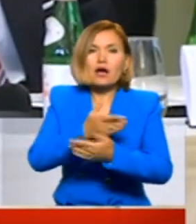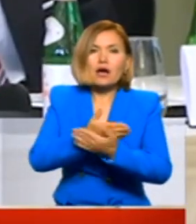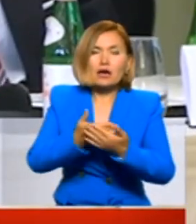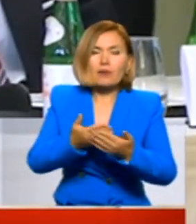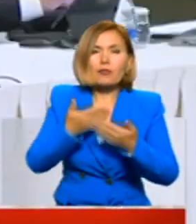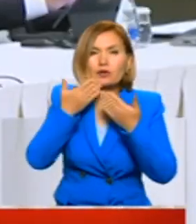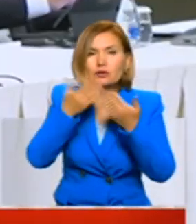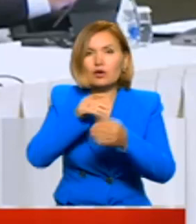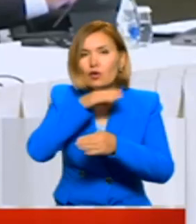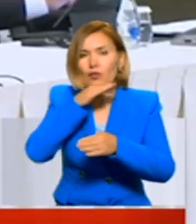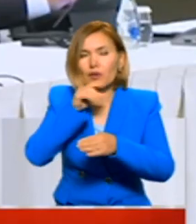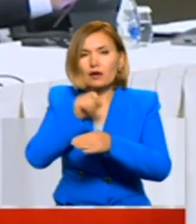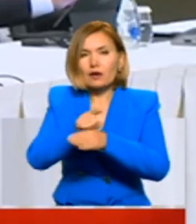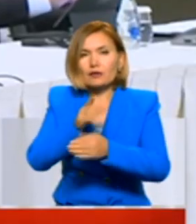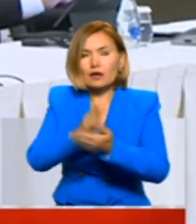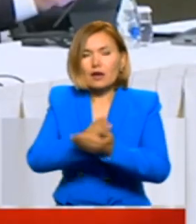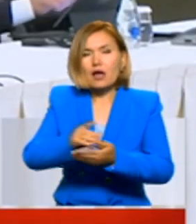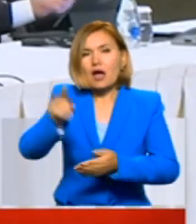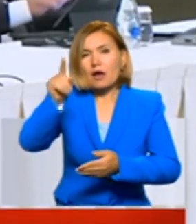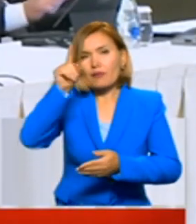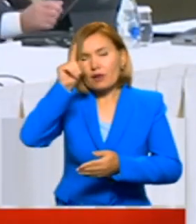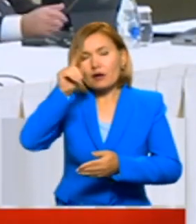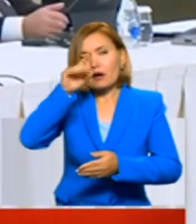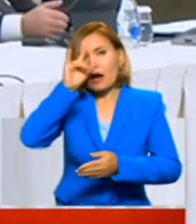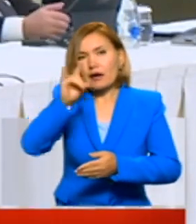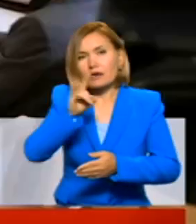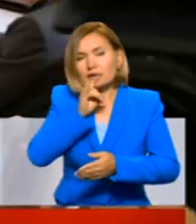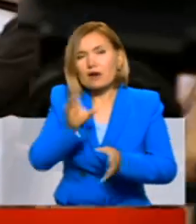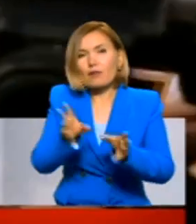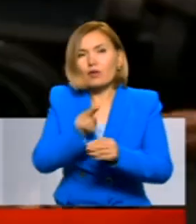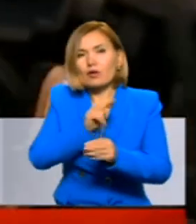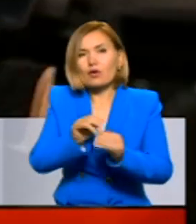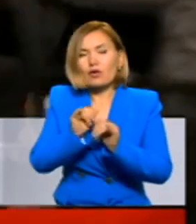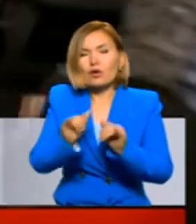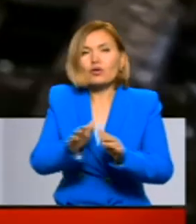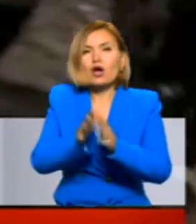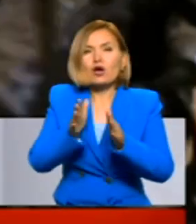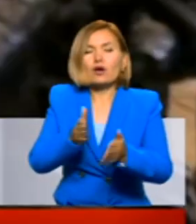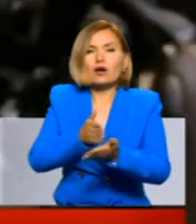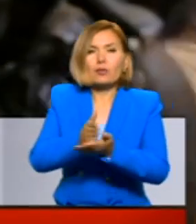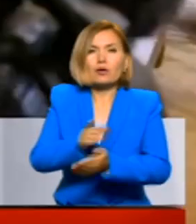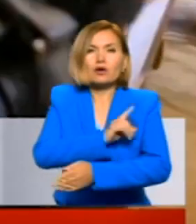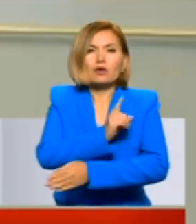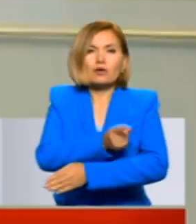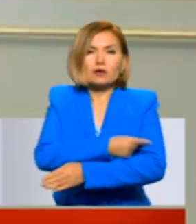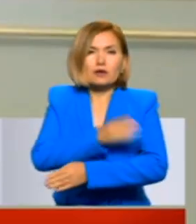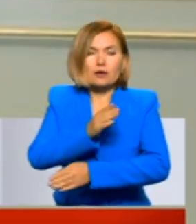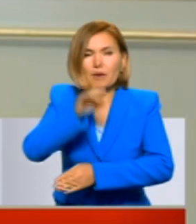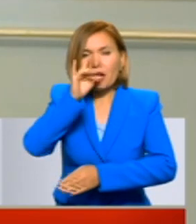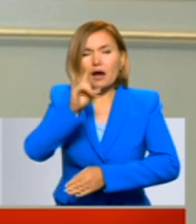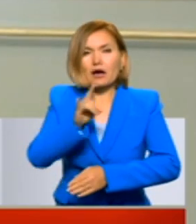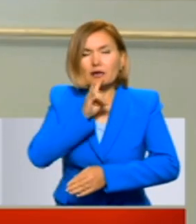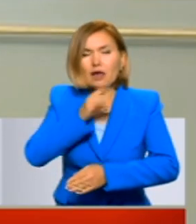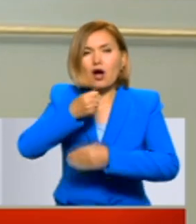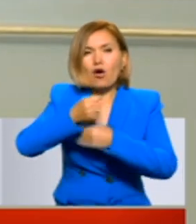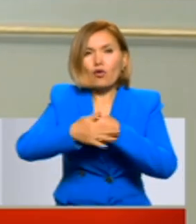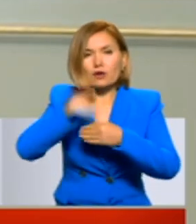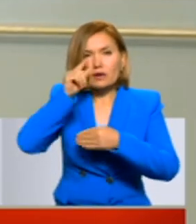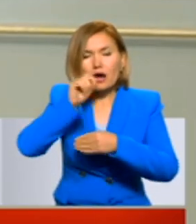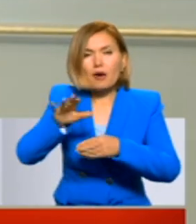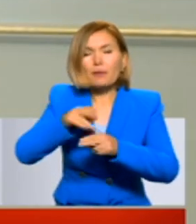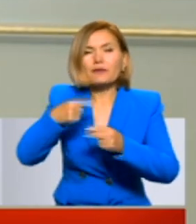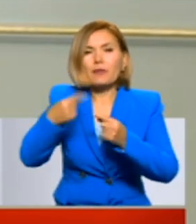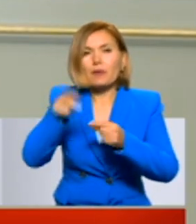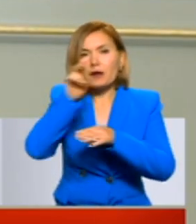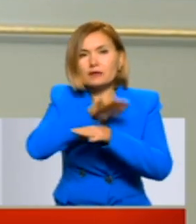ұсыныстан едәуір көп. Мемлекеттердің болашағы технологиялық дамуы осы үрдісті күшейте түседі. Қазақстан Орталық Азияның